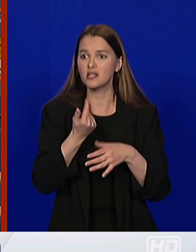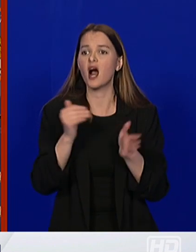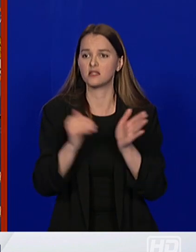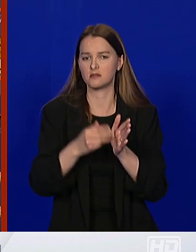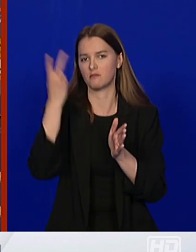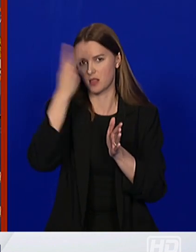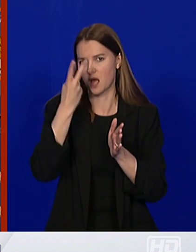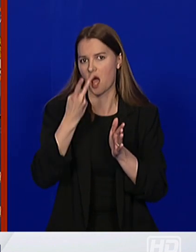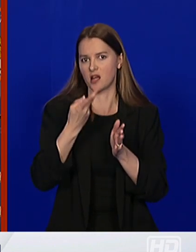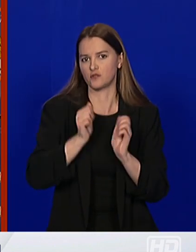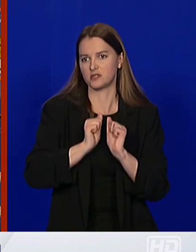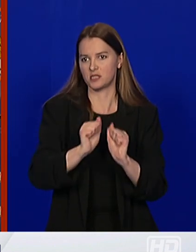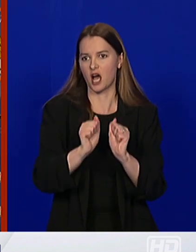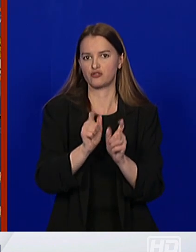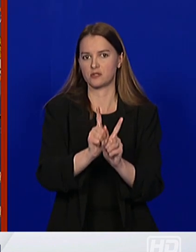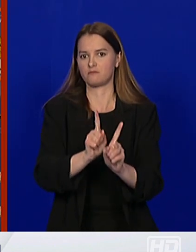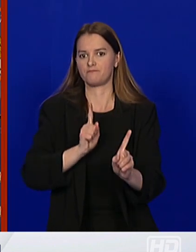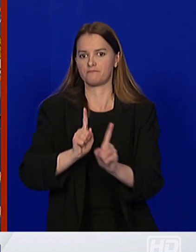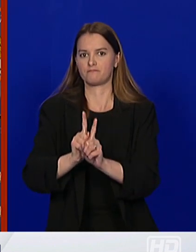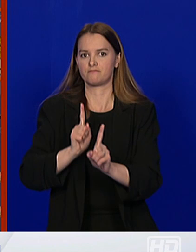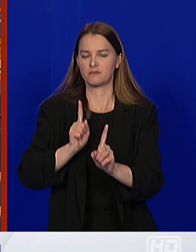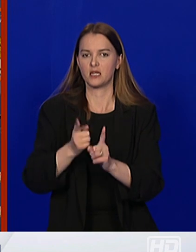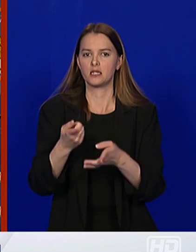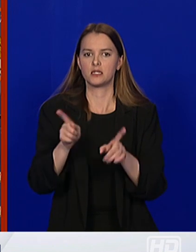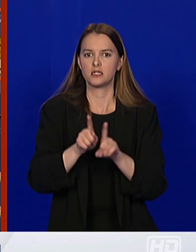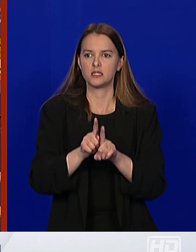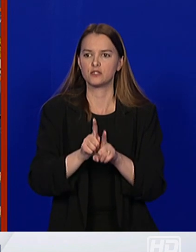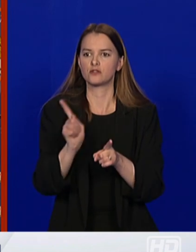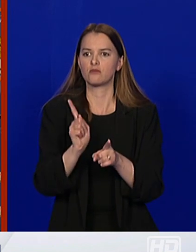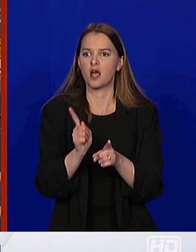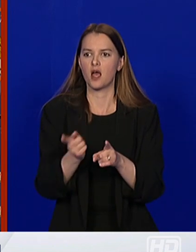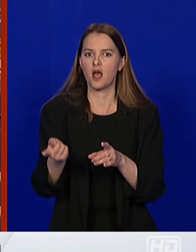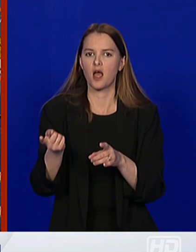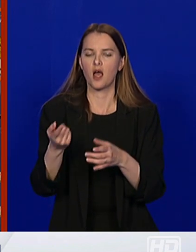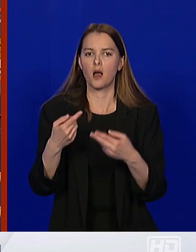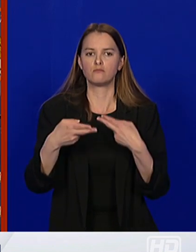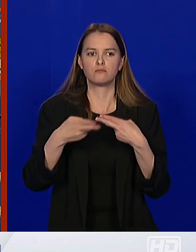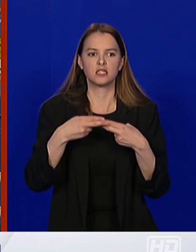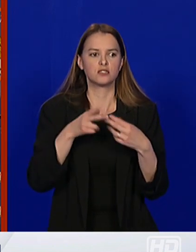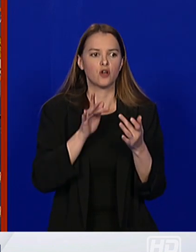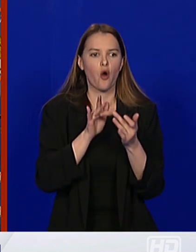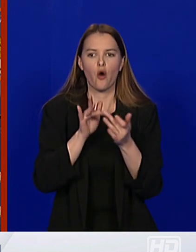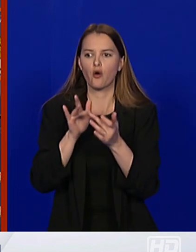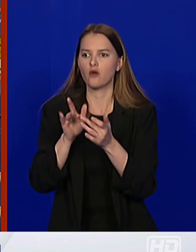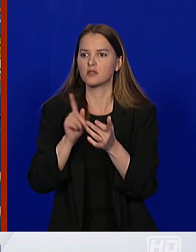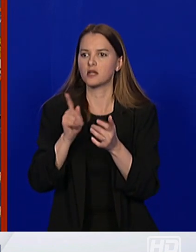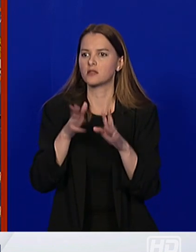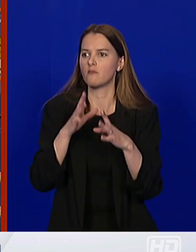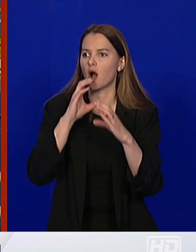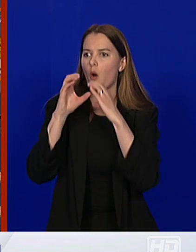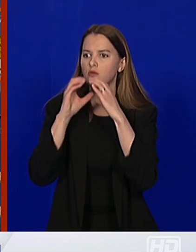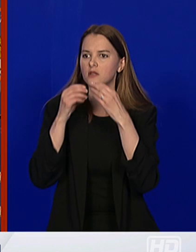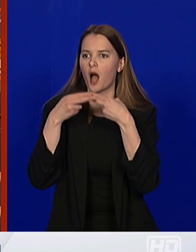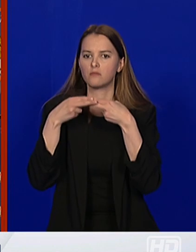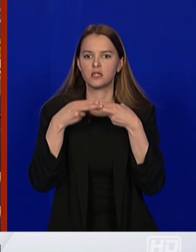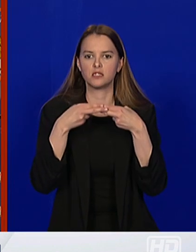distanciranja i provođenja testiranja na način da se ne dolazi u bliski kontakt i da se međusobno ne komunicira, što je naravno